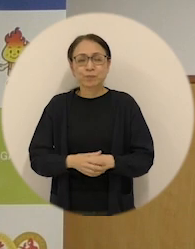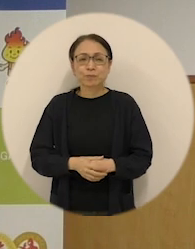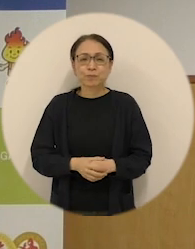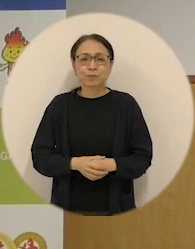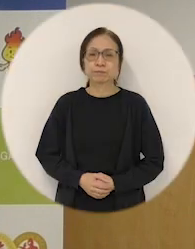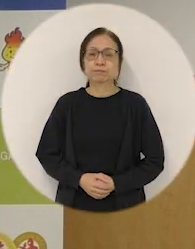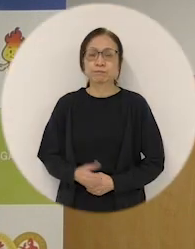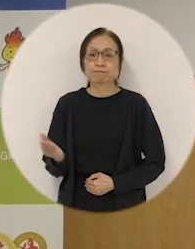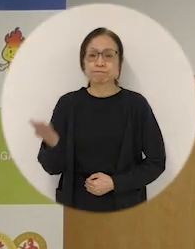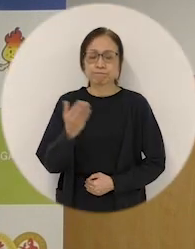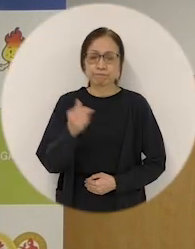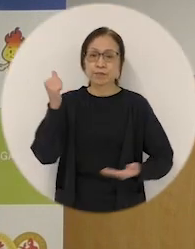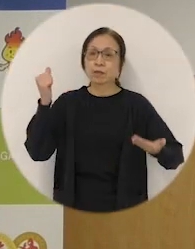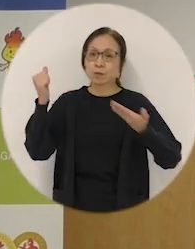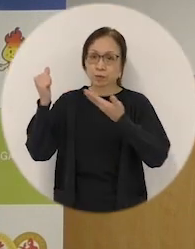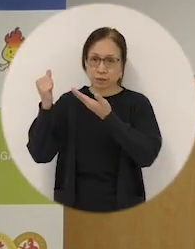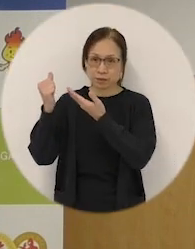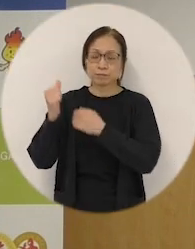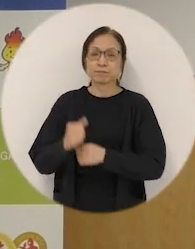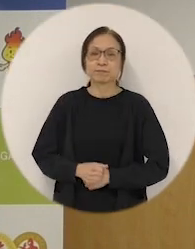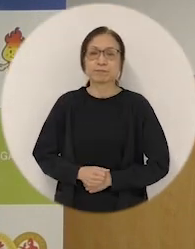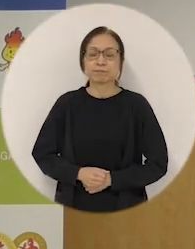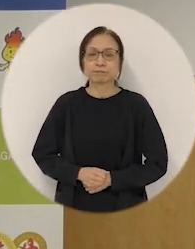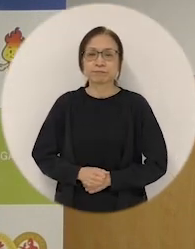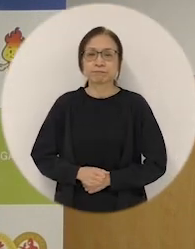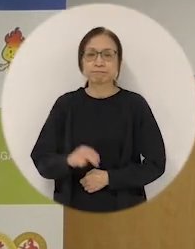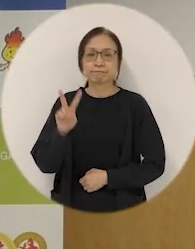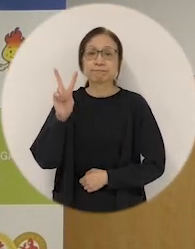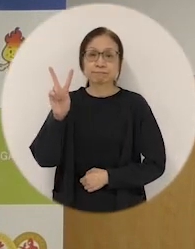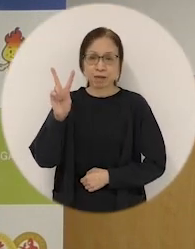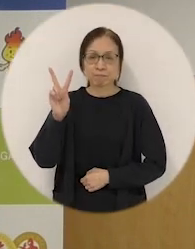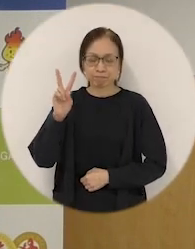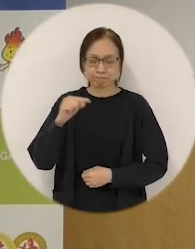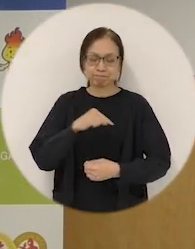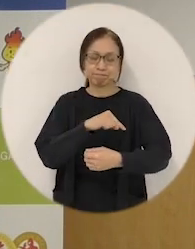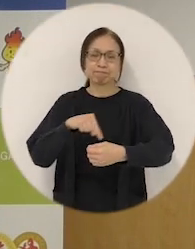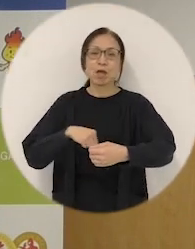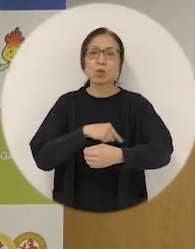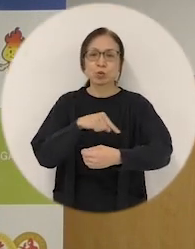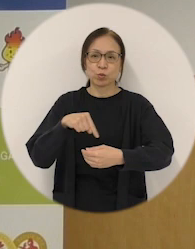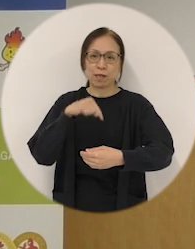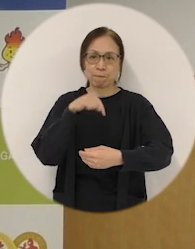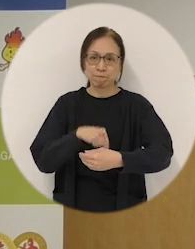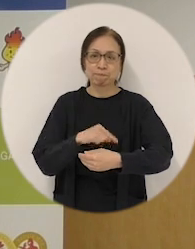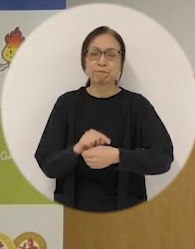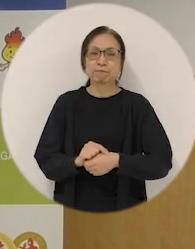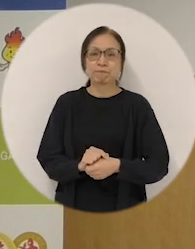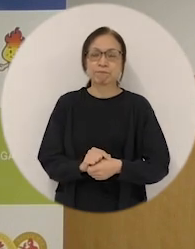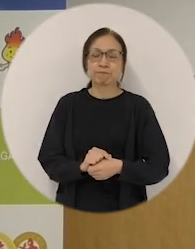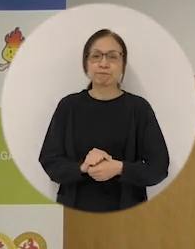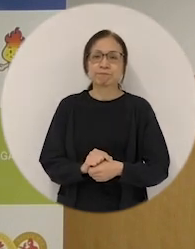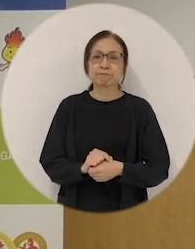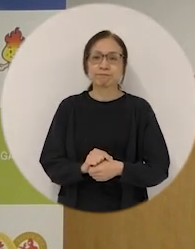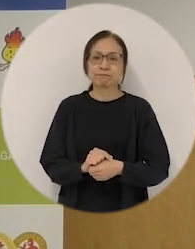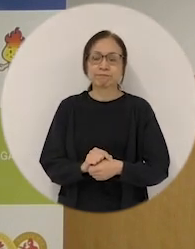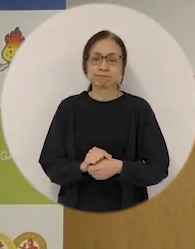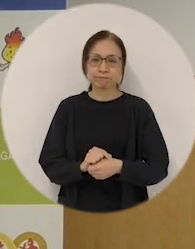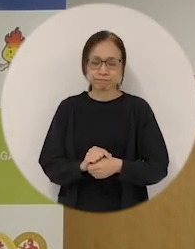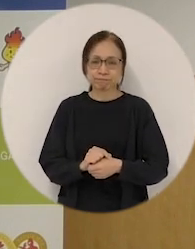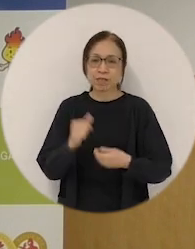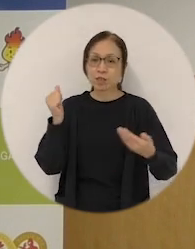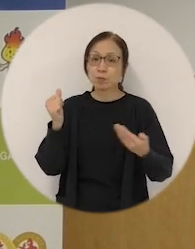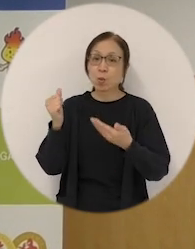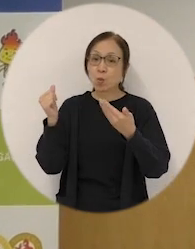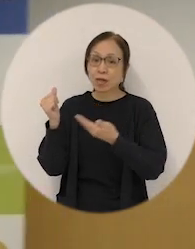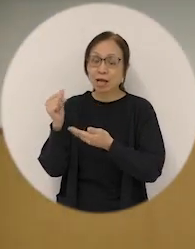それでは質問に移ります。2番、令和6年3月、須賀川市議会定例会提出案件につきましてご質問がある方